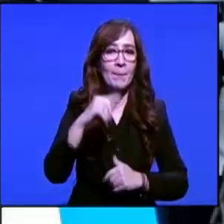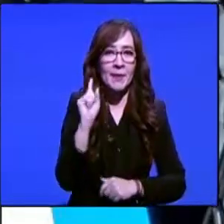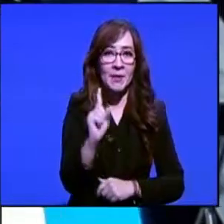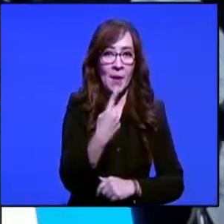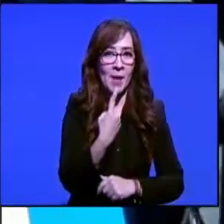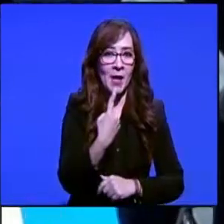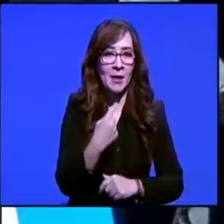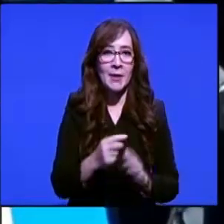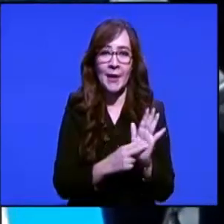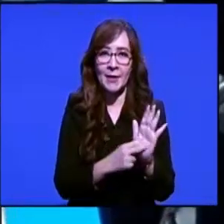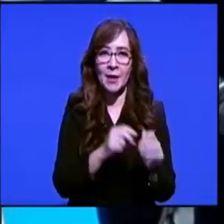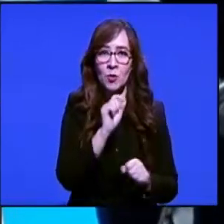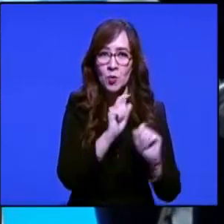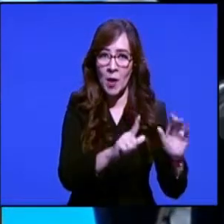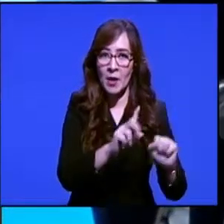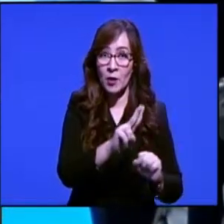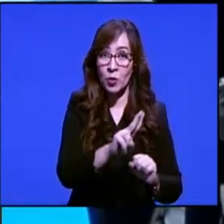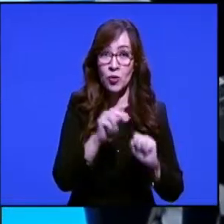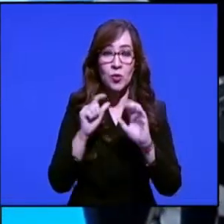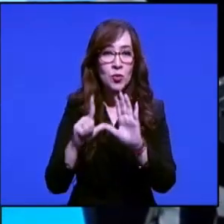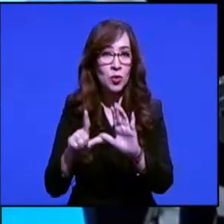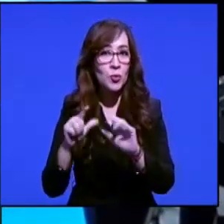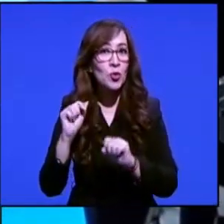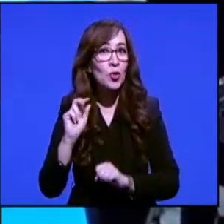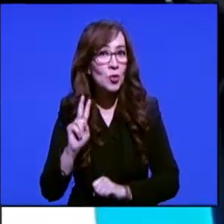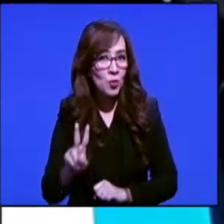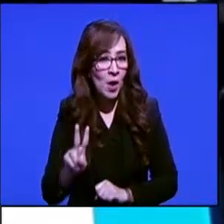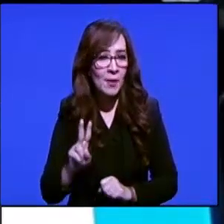dengan nilai 272. Setelah itu akan ada tahap